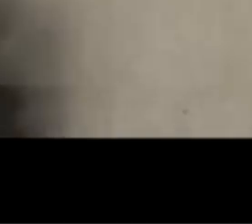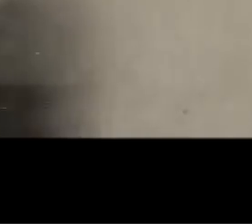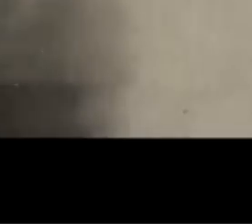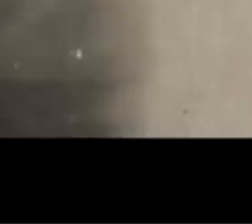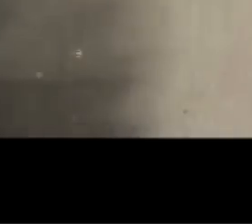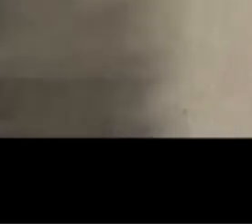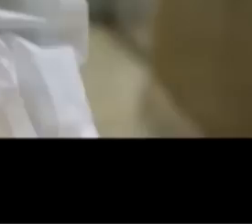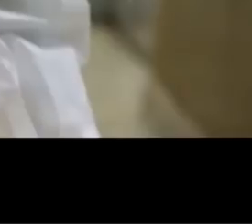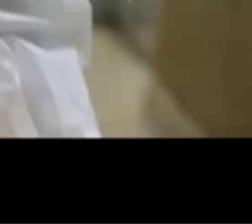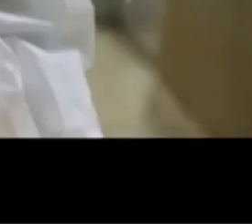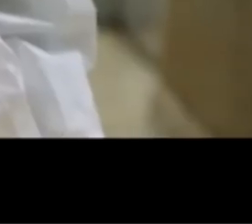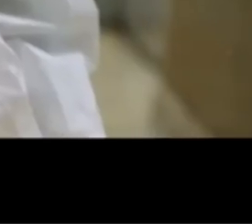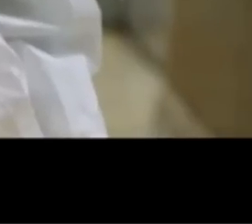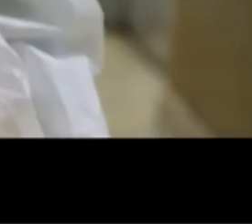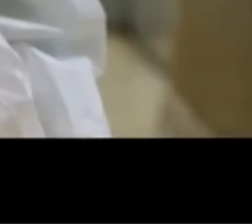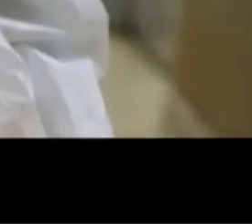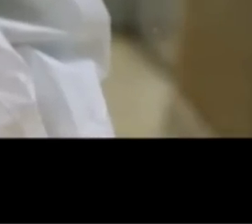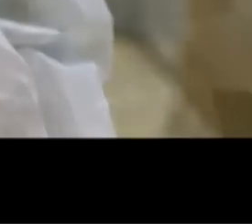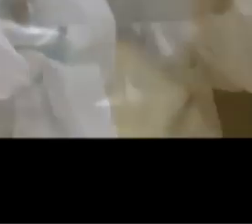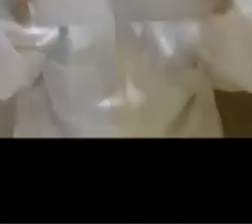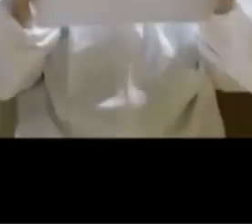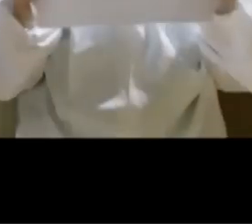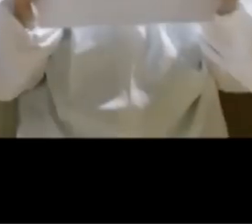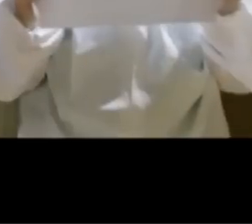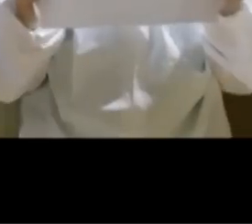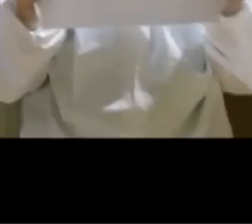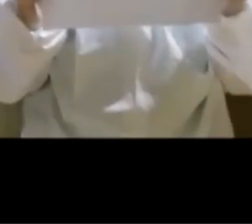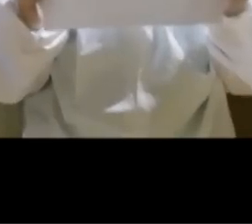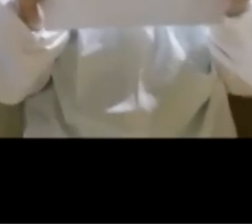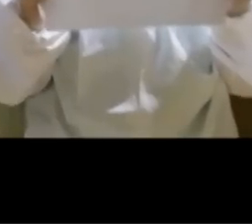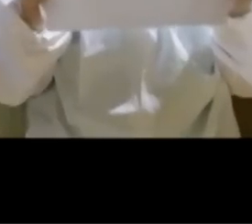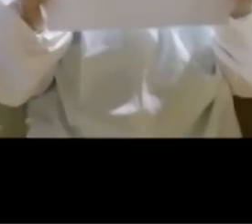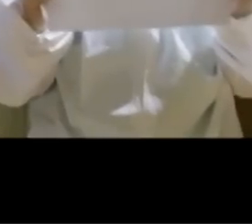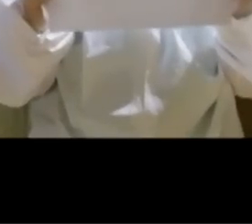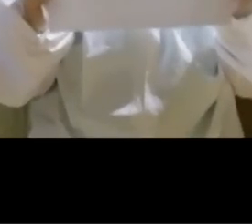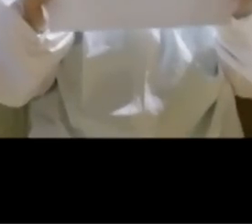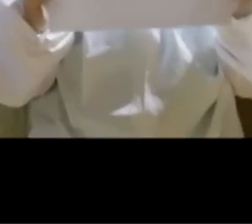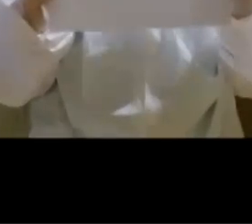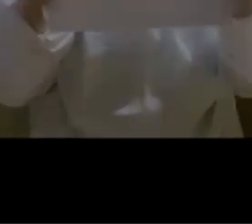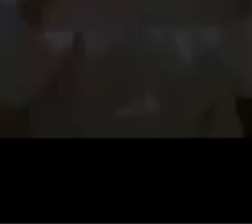Sungguh elok jika kalian peduli atas nama kemanusiaan.